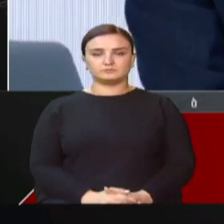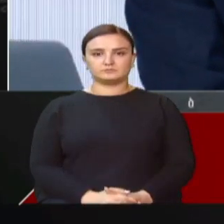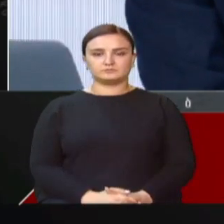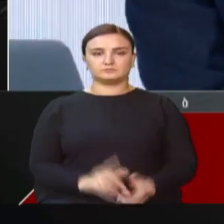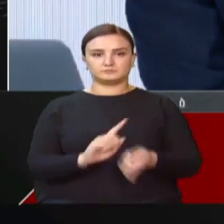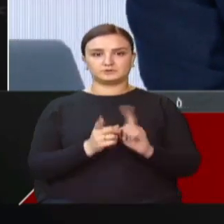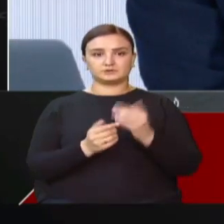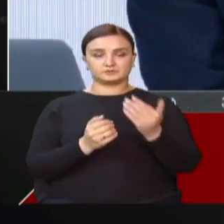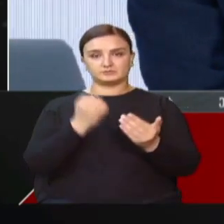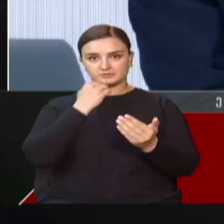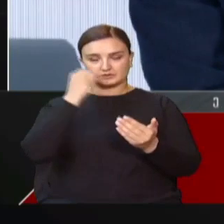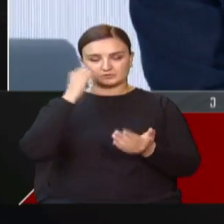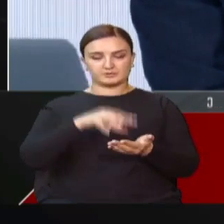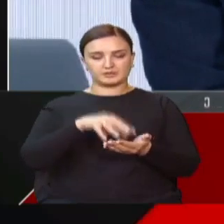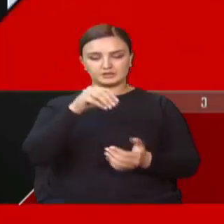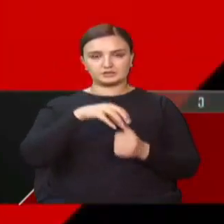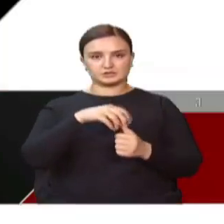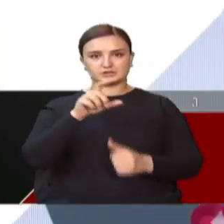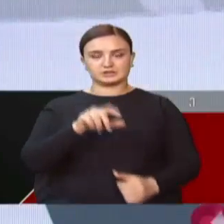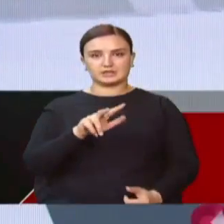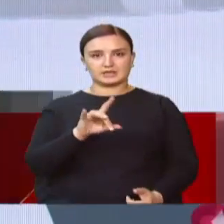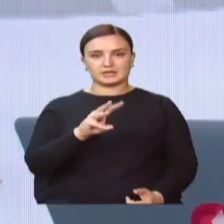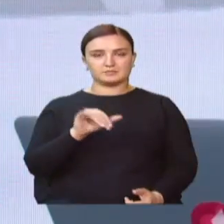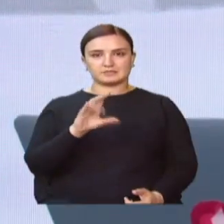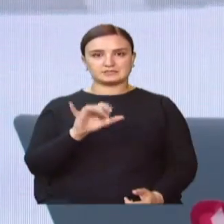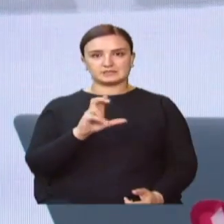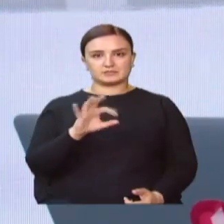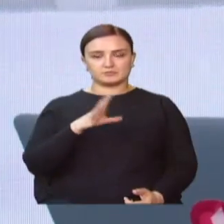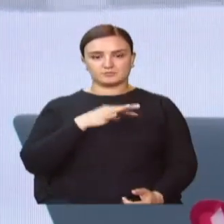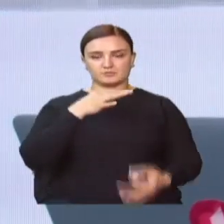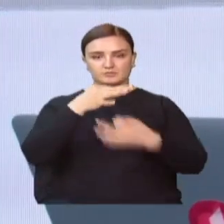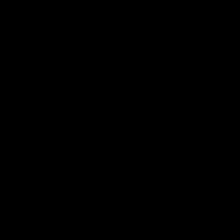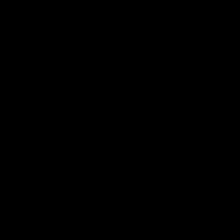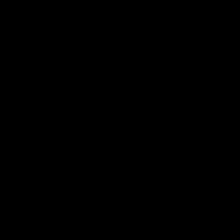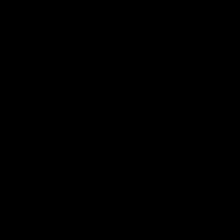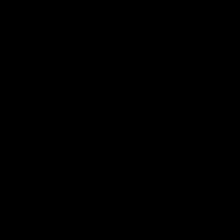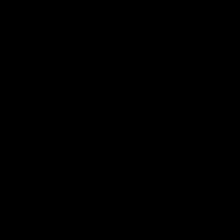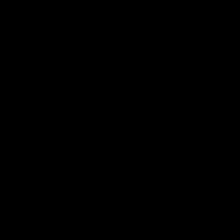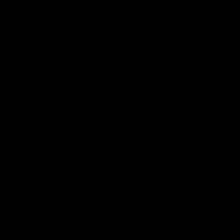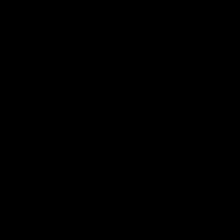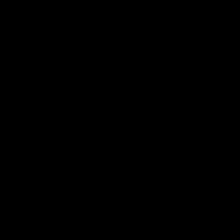პირიქით მადლობა თქვენ რომ ამბობთ პარტია გირჩის ლიდერი დეპუტატი ჰერმან საბუ პასუხობდა ჩემს შეკითხვებს და